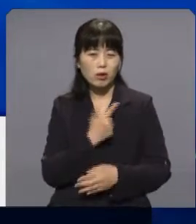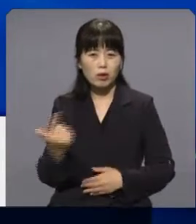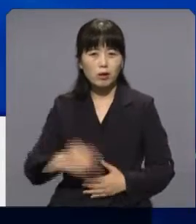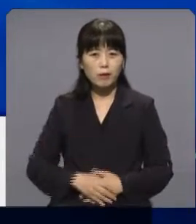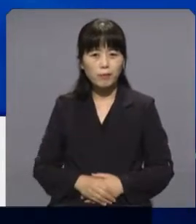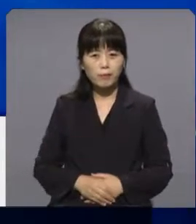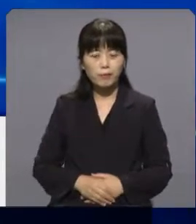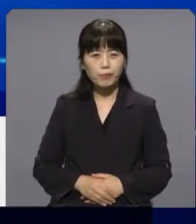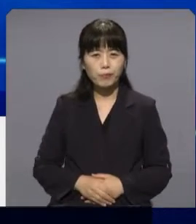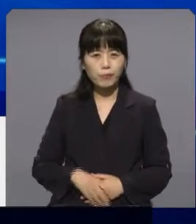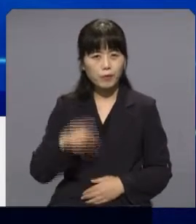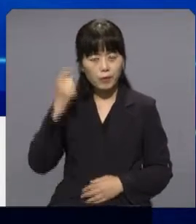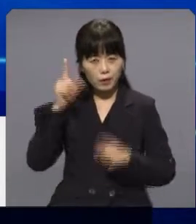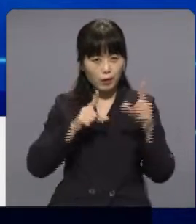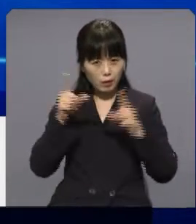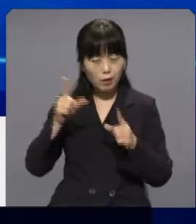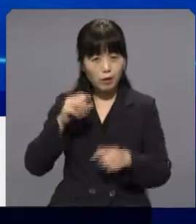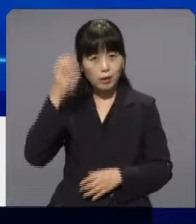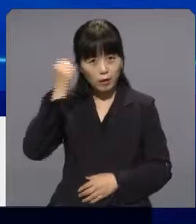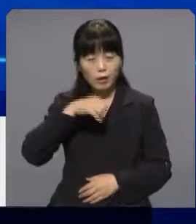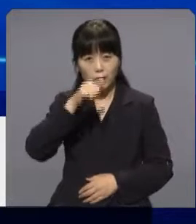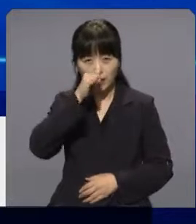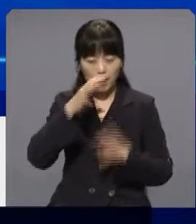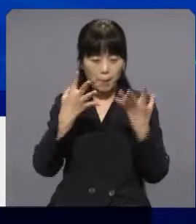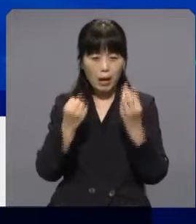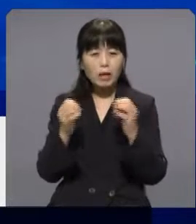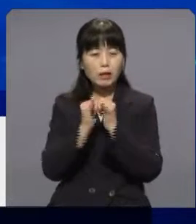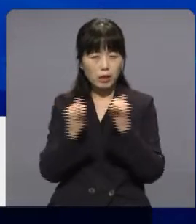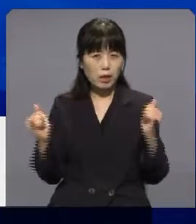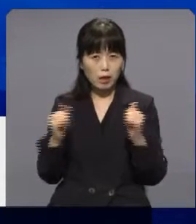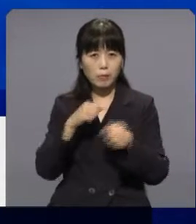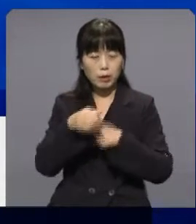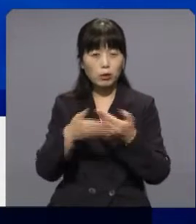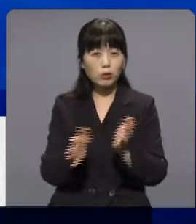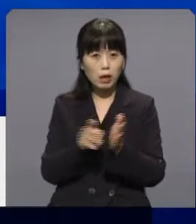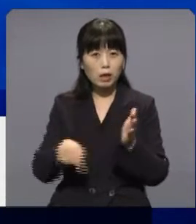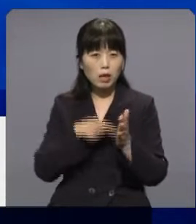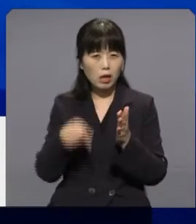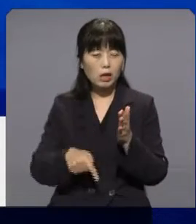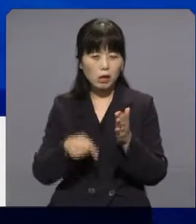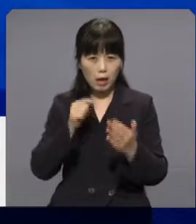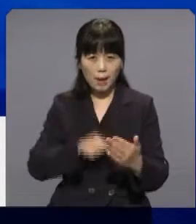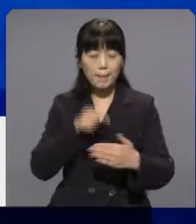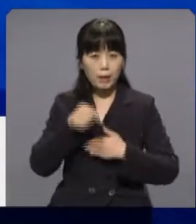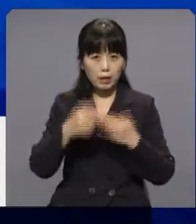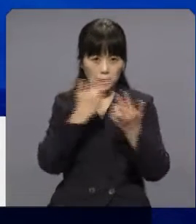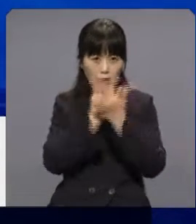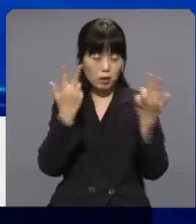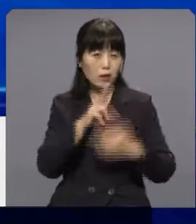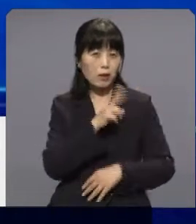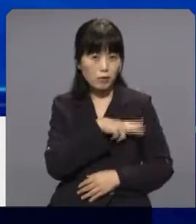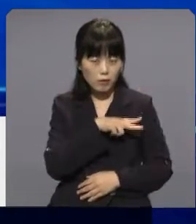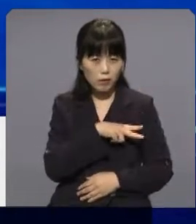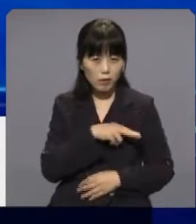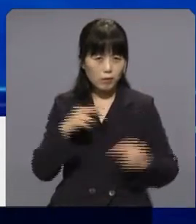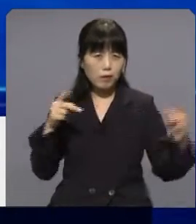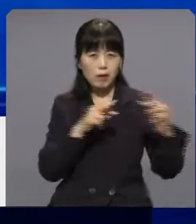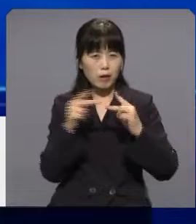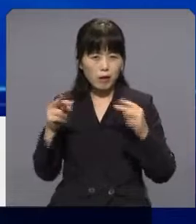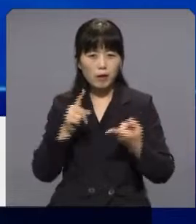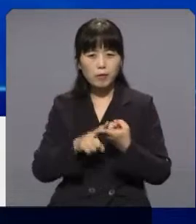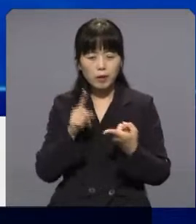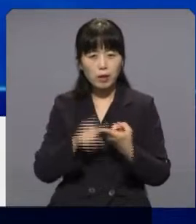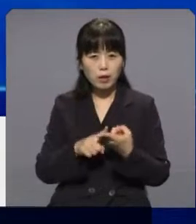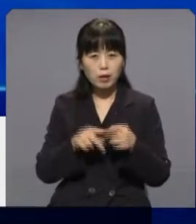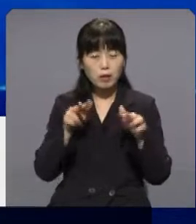말씀이 뭐참 인상적인데요. 사실 많은 분들이 또 민주당 내에서도 안팎에서도 이재명 의원을 네거티브 하는